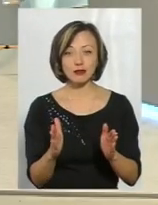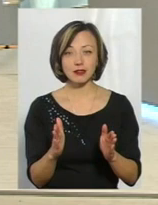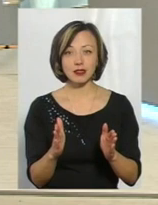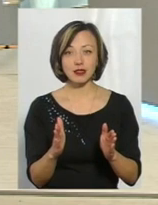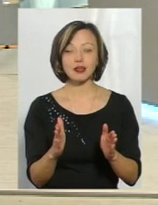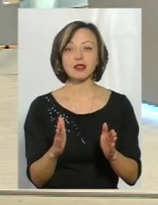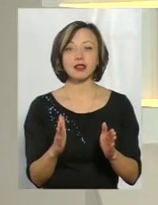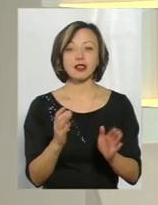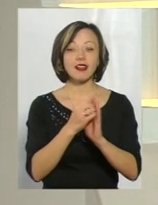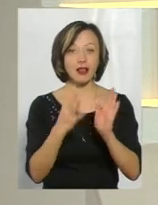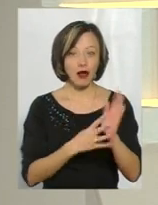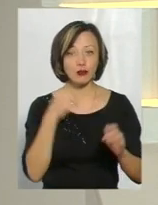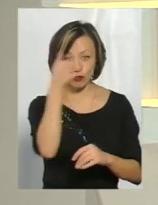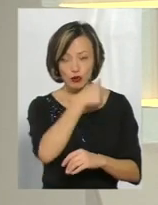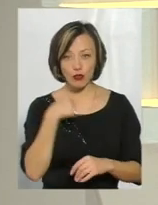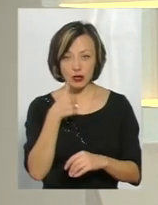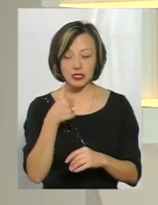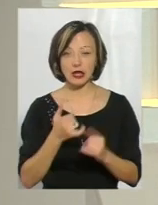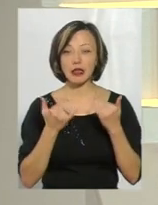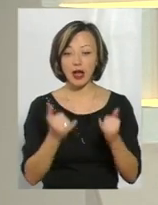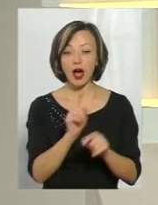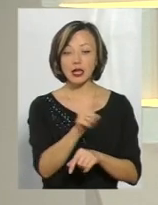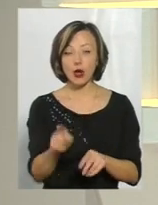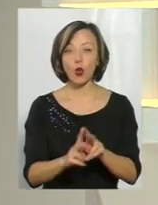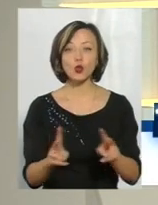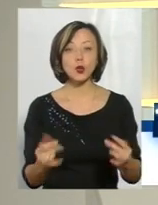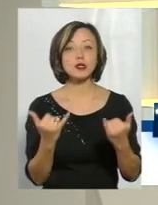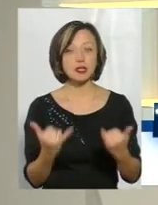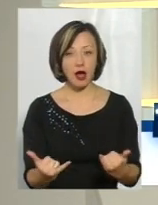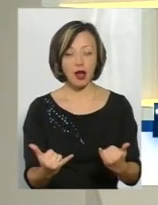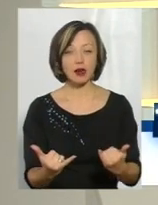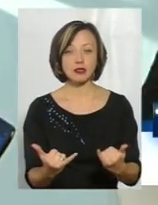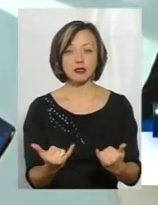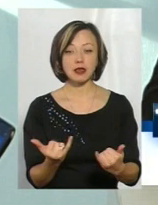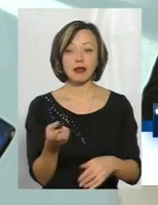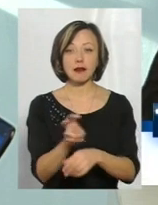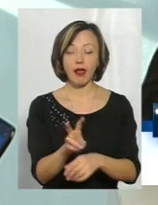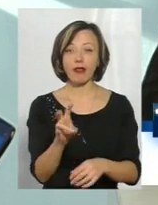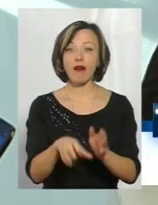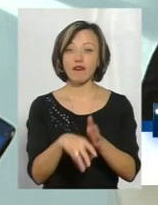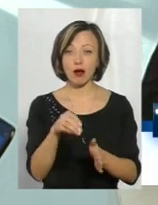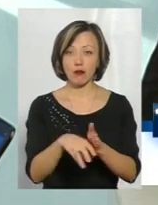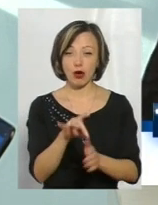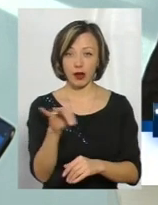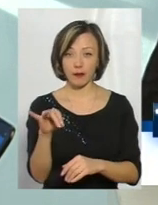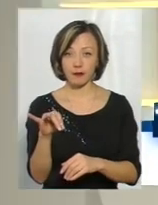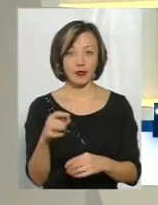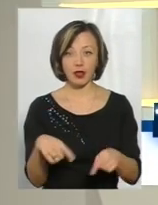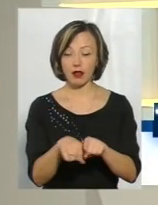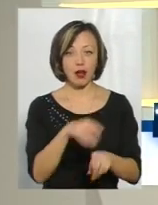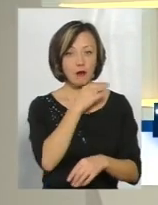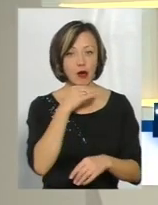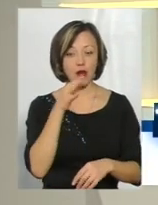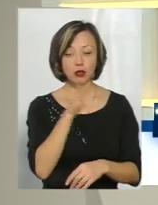причому чергові, вже в 2019 році. Тобто для тих, хто зараз йде на вибори, не так